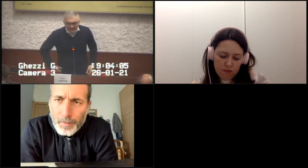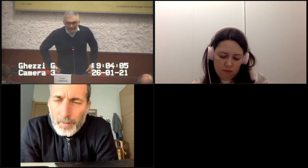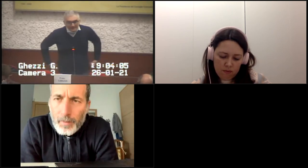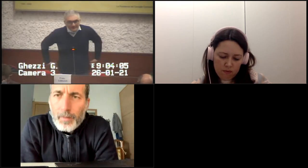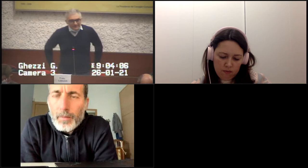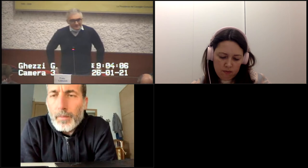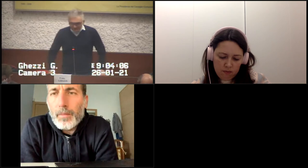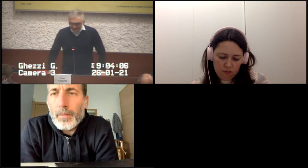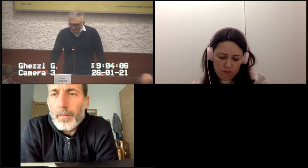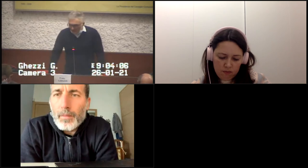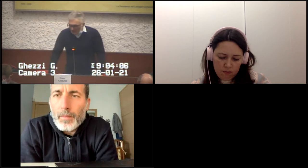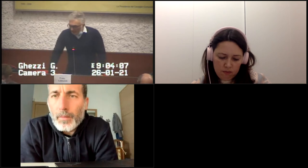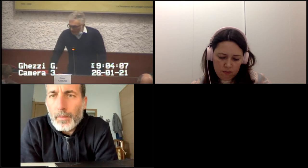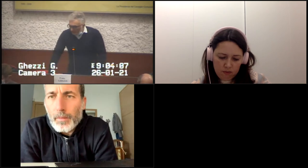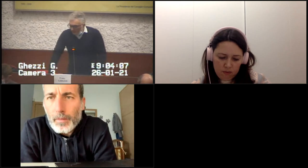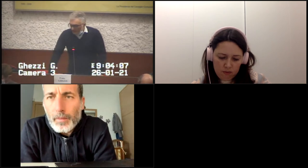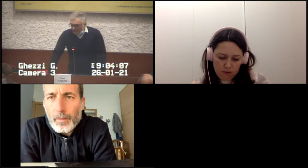No, beh,